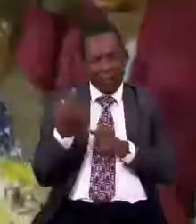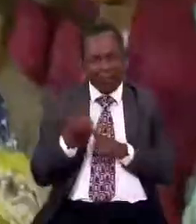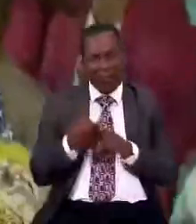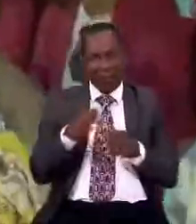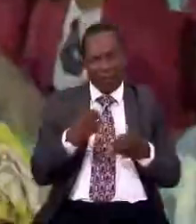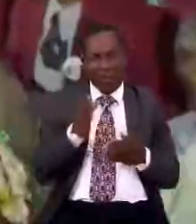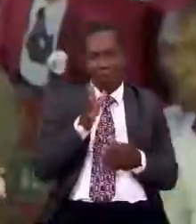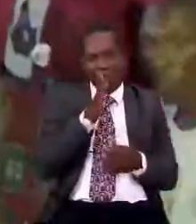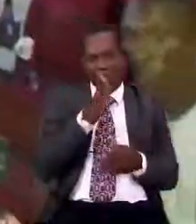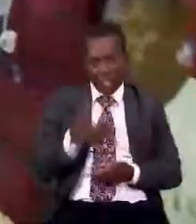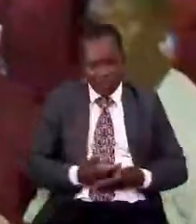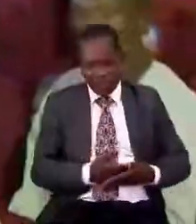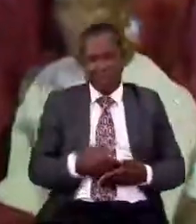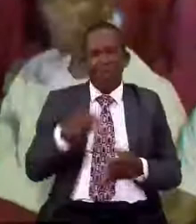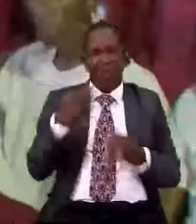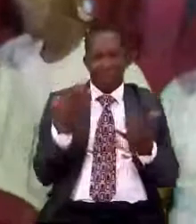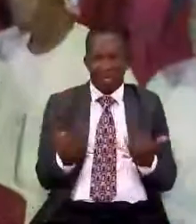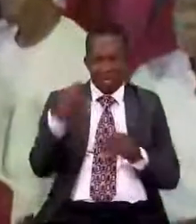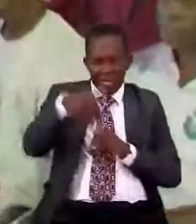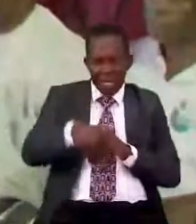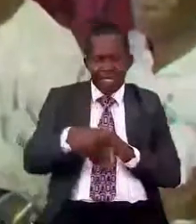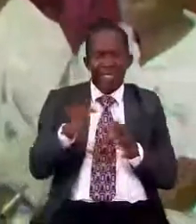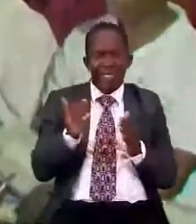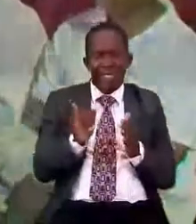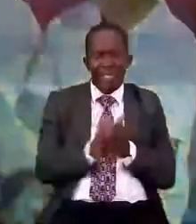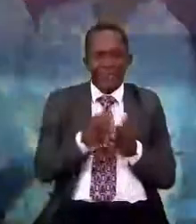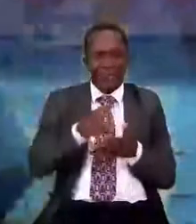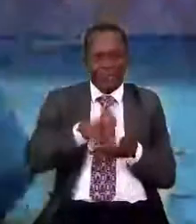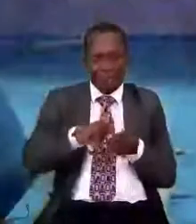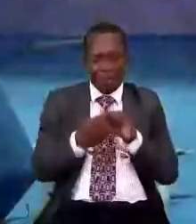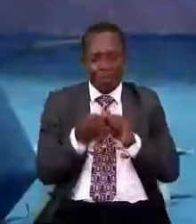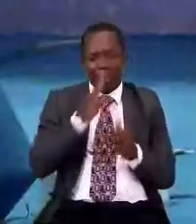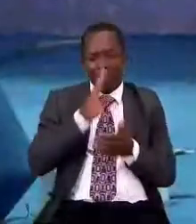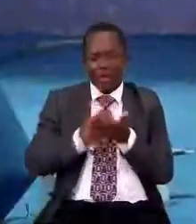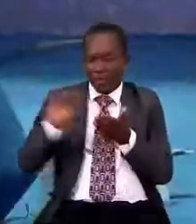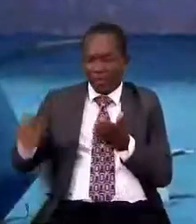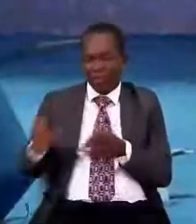soir. Dotez cela de votre vie. Dieu va prendre